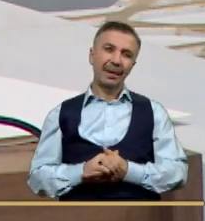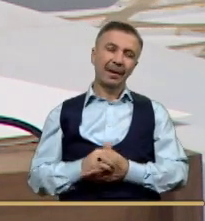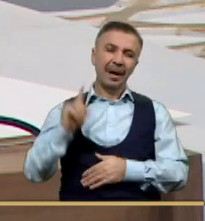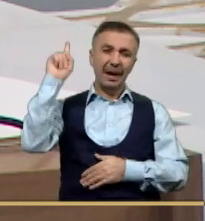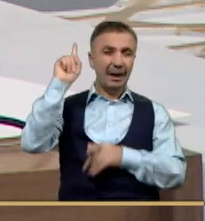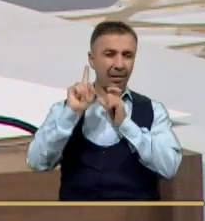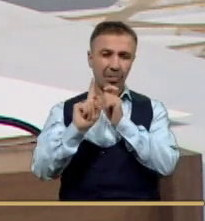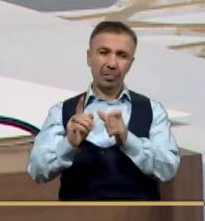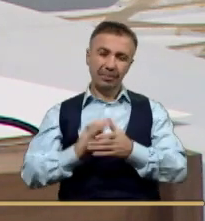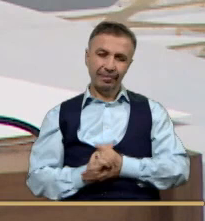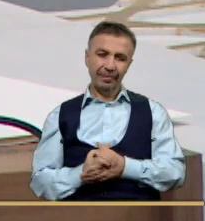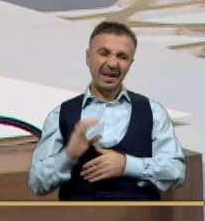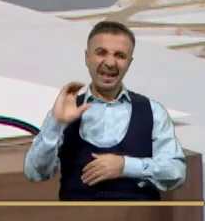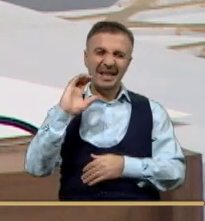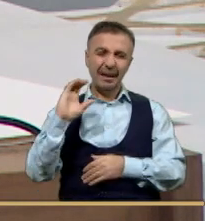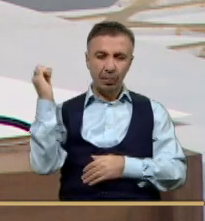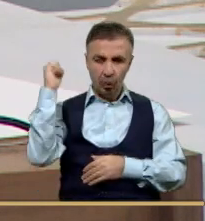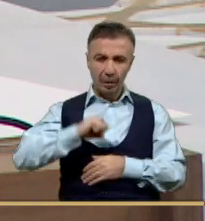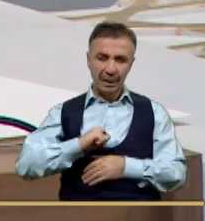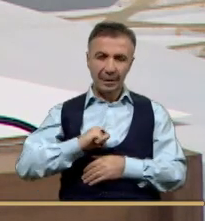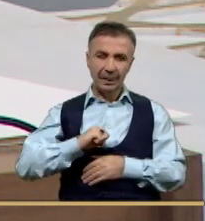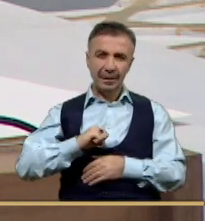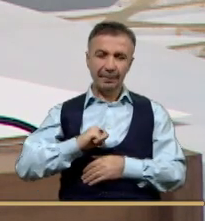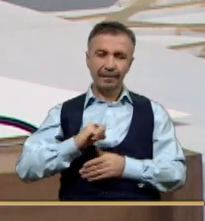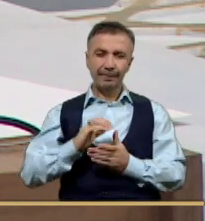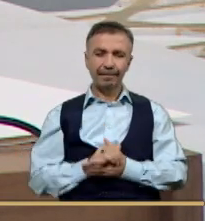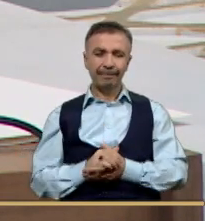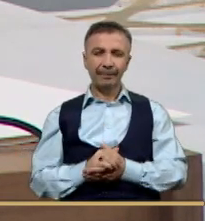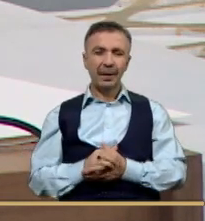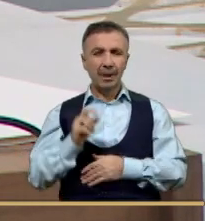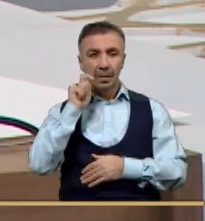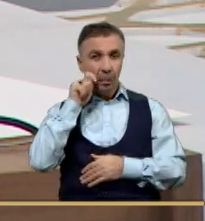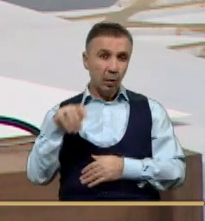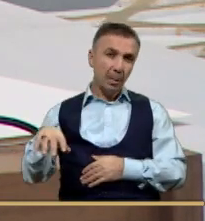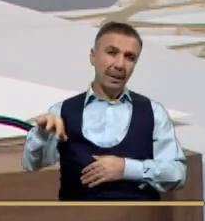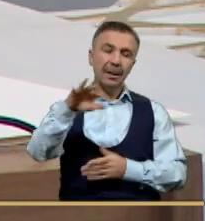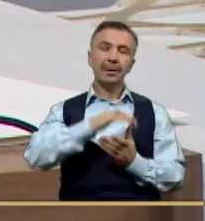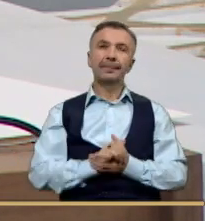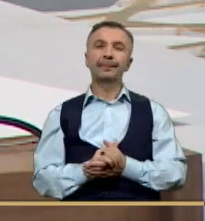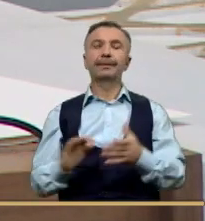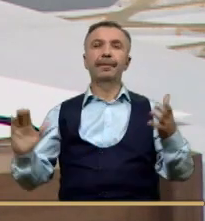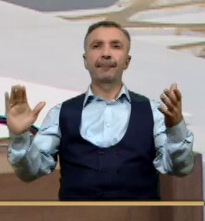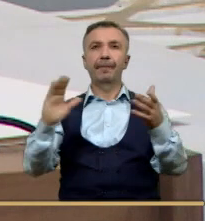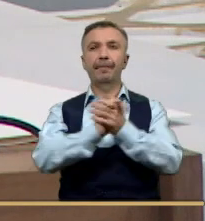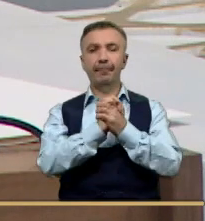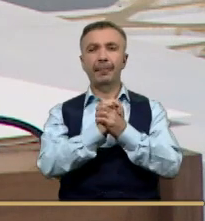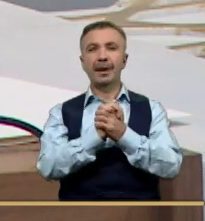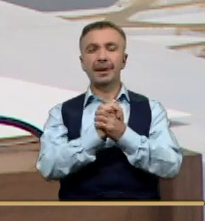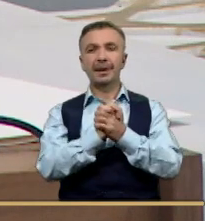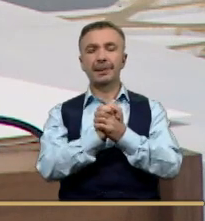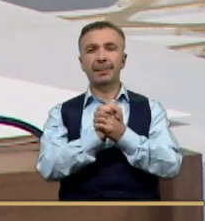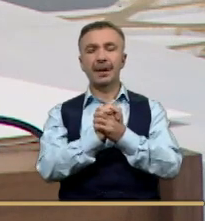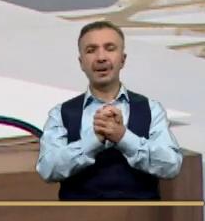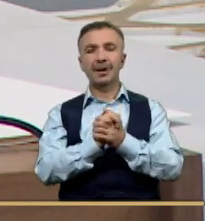İslam düşmanlığı ve karşıtlığı ve Müslümanlar, barış sever Müslümanlar,